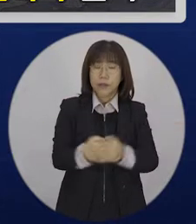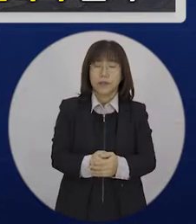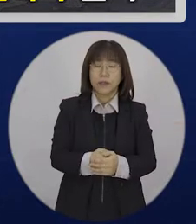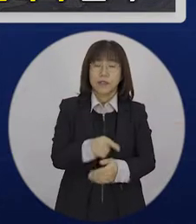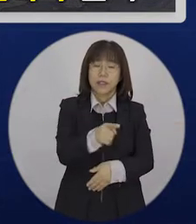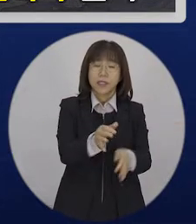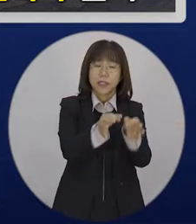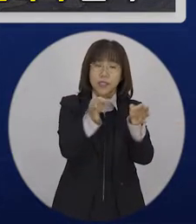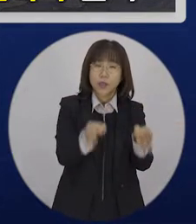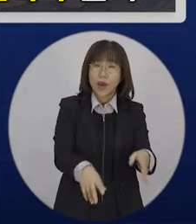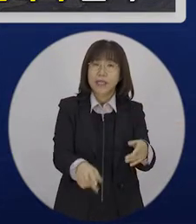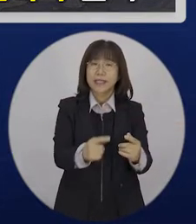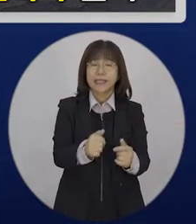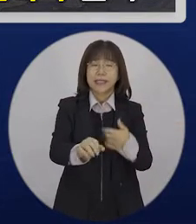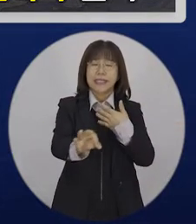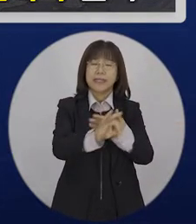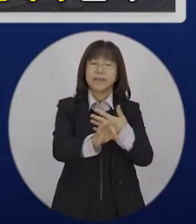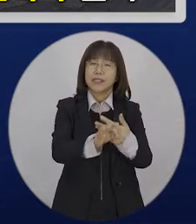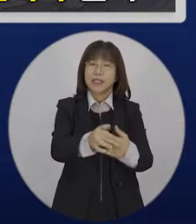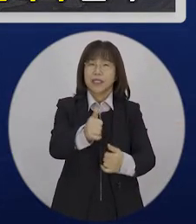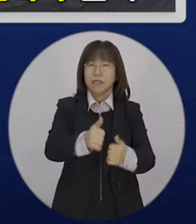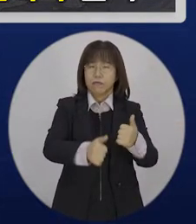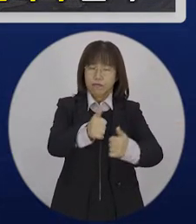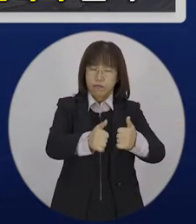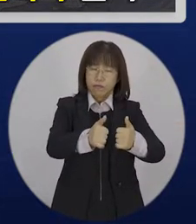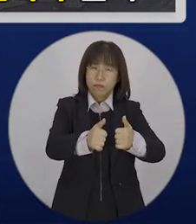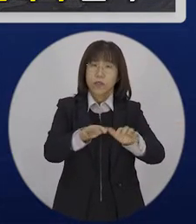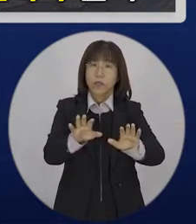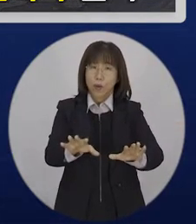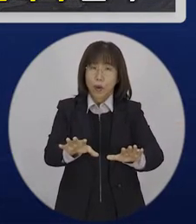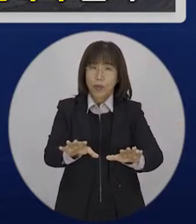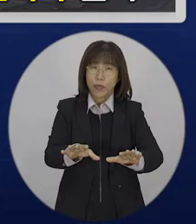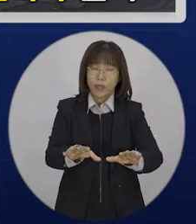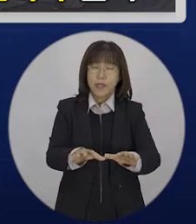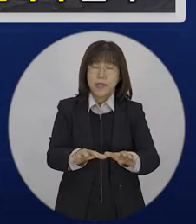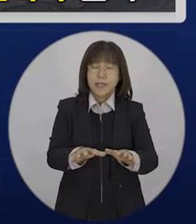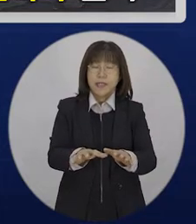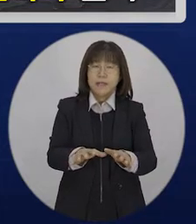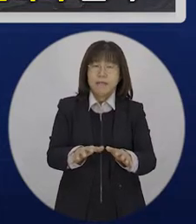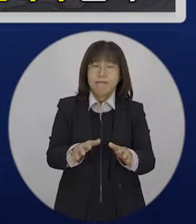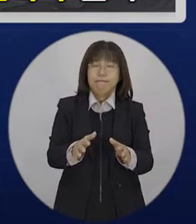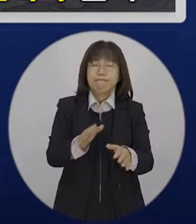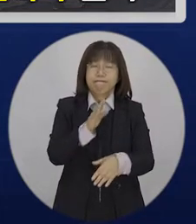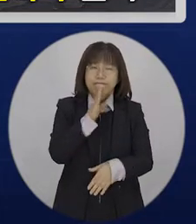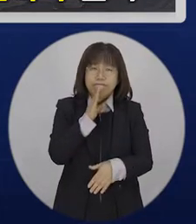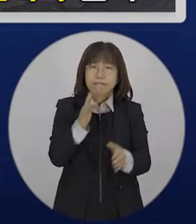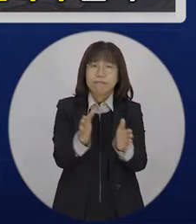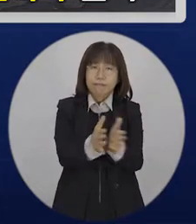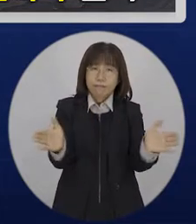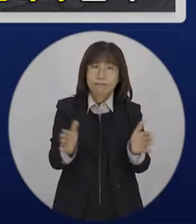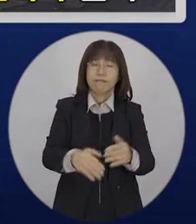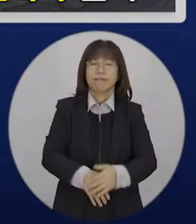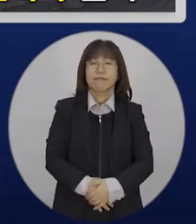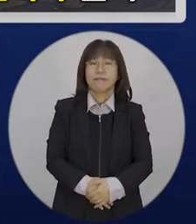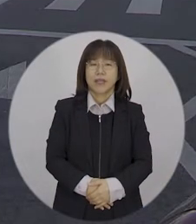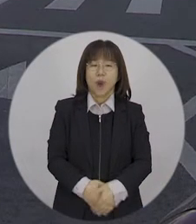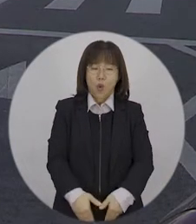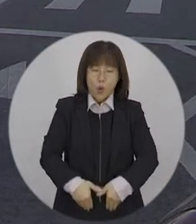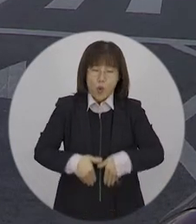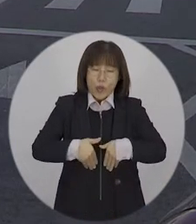그동안의 10 원문 영과 온 열을 자 추가 설치를 통해 올 겨울 본격적인 가동에 나섰습니다